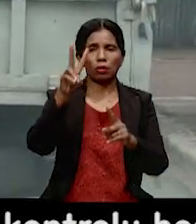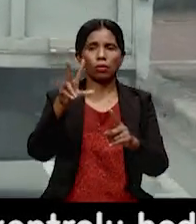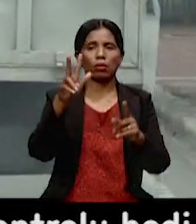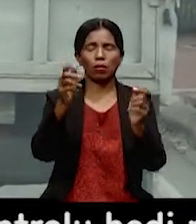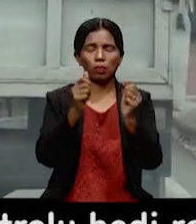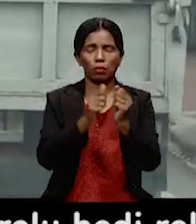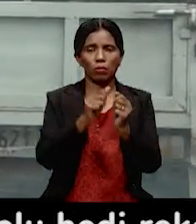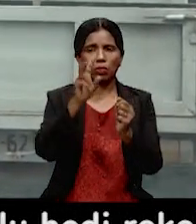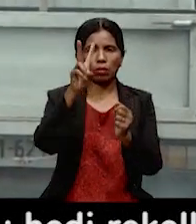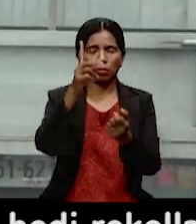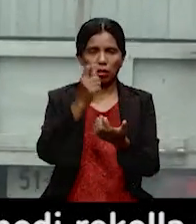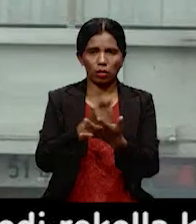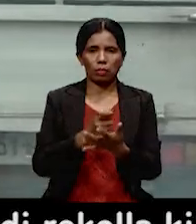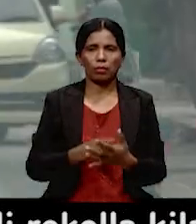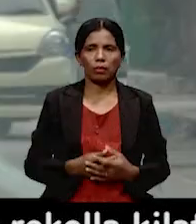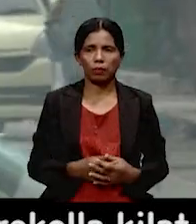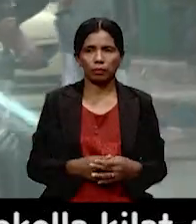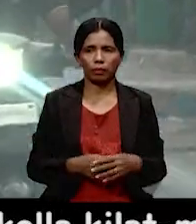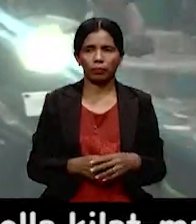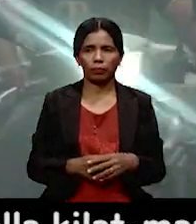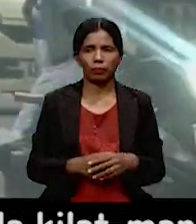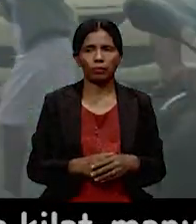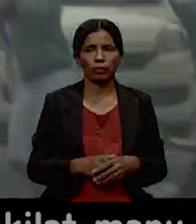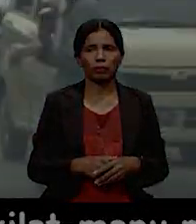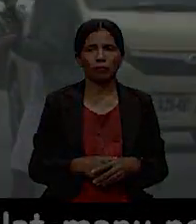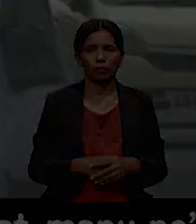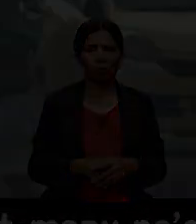krihun rua resing Leopoldina de Carvalho, Lamberto da Silva, Ziemen